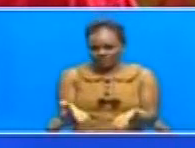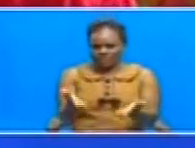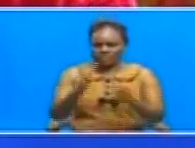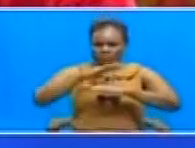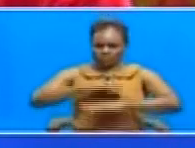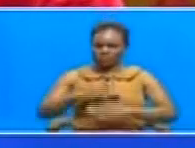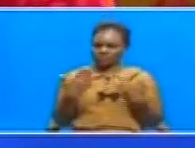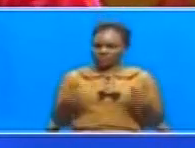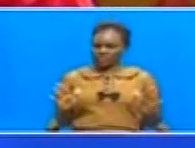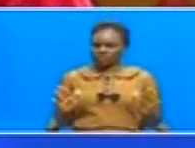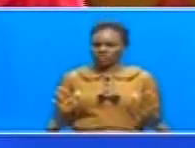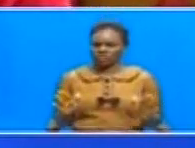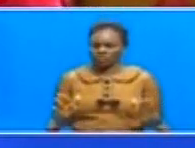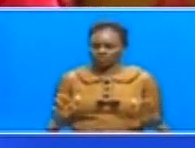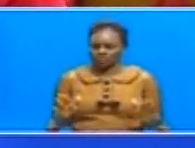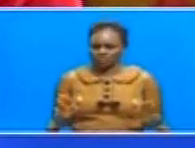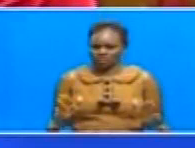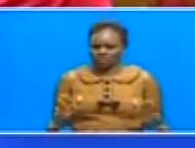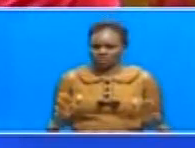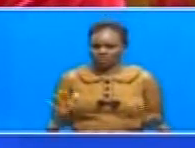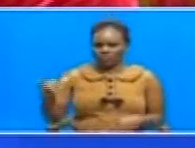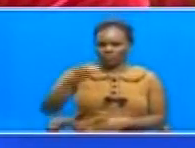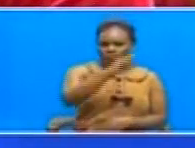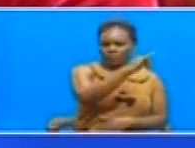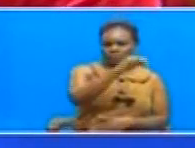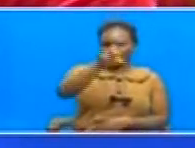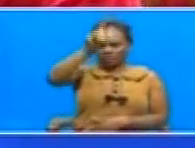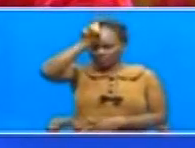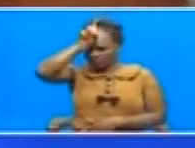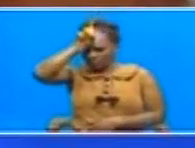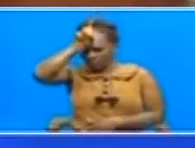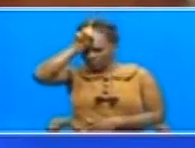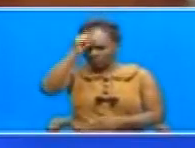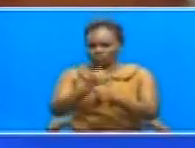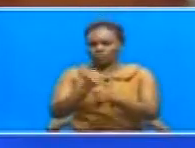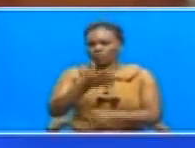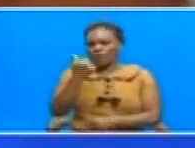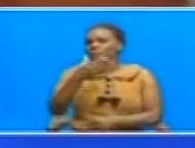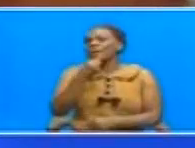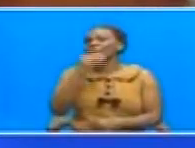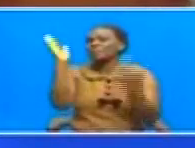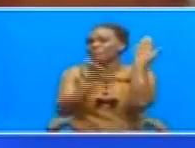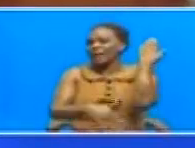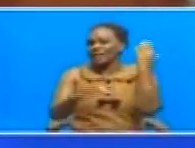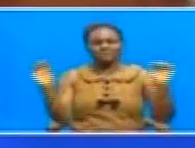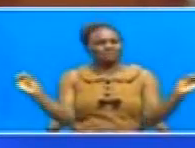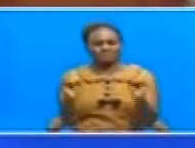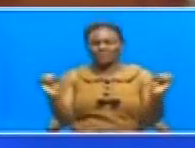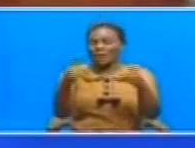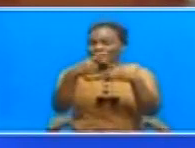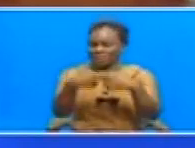down. We will depart to Egypt and we'll do our best. Timu ya men si ati ni mbaya, lakini sasa